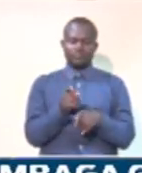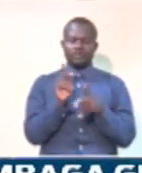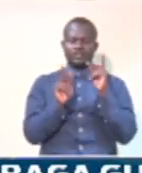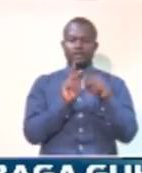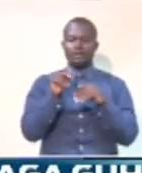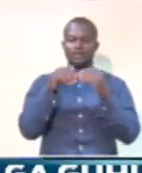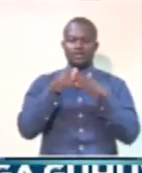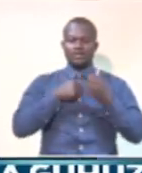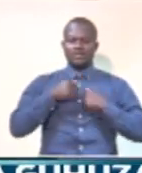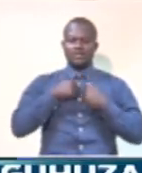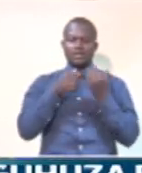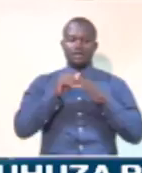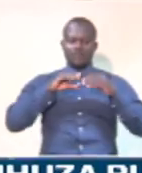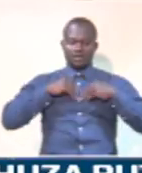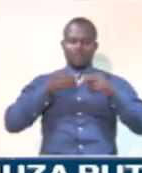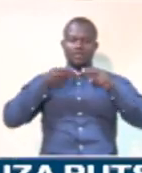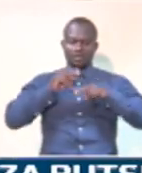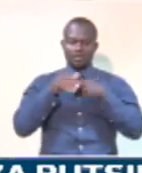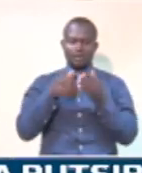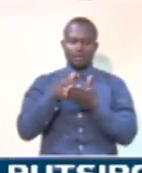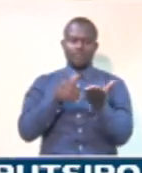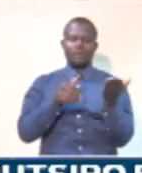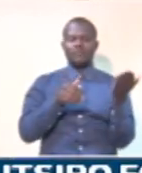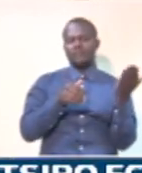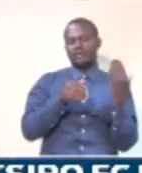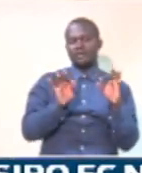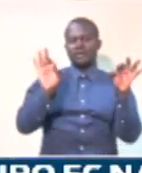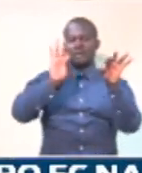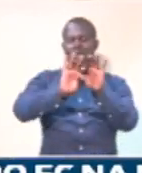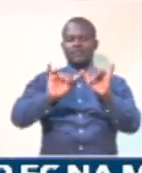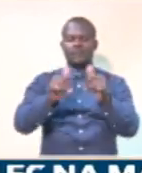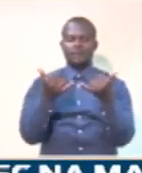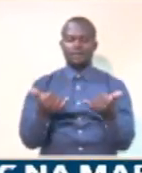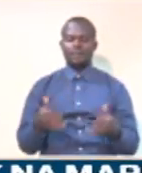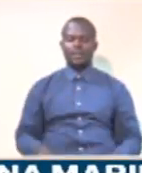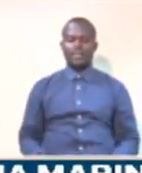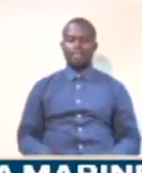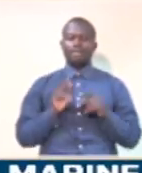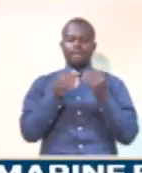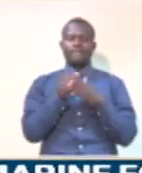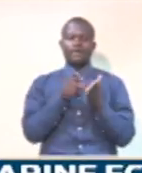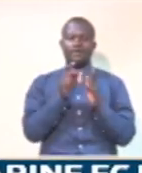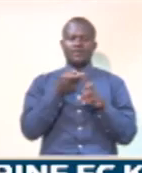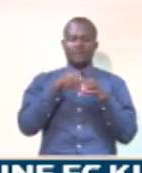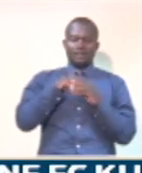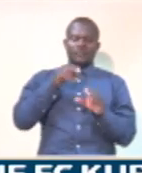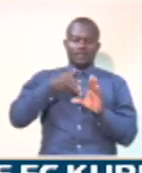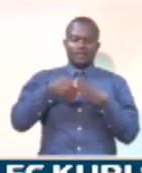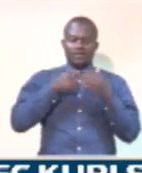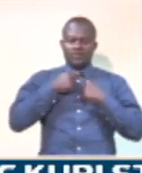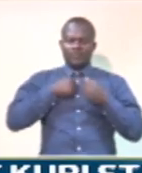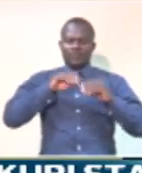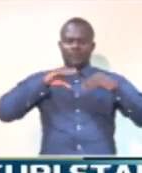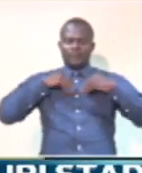w'u Rwanda abo kwigomwa ayo mahoro kugira ngo ibiciro bigume aho biri ubu ngubu. Abatumiza ibikomoka kuri peteroli hano mu Rwanda nabo